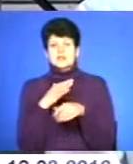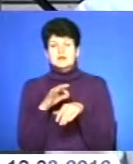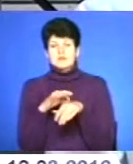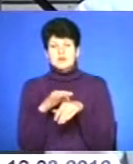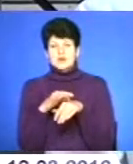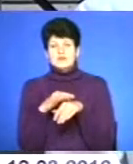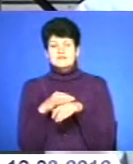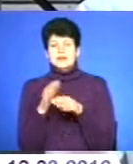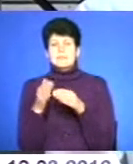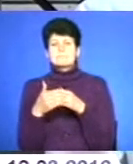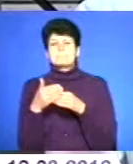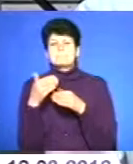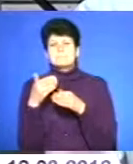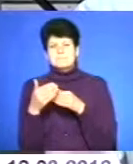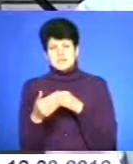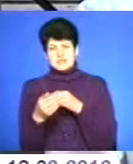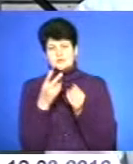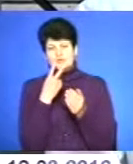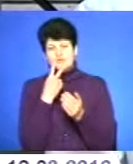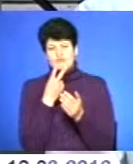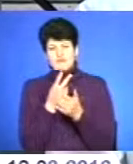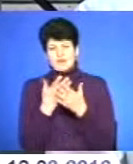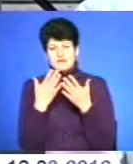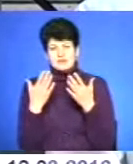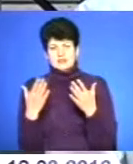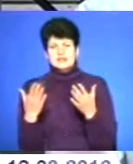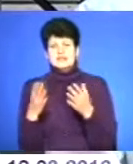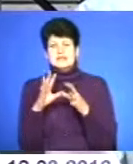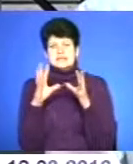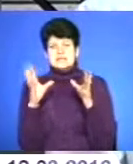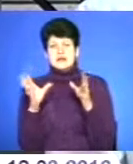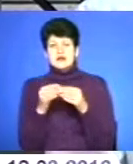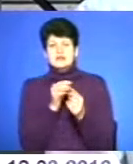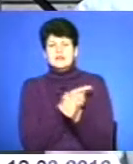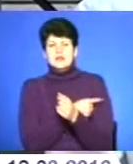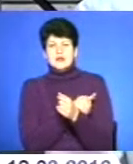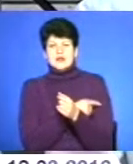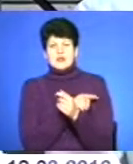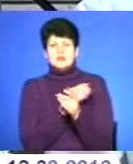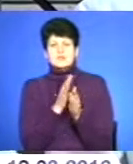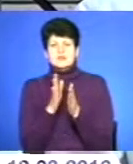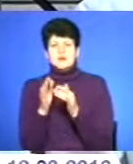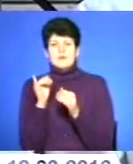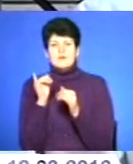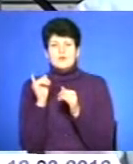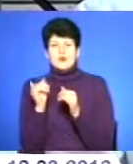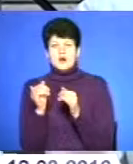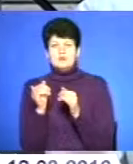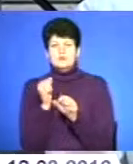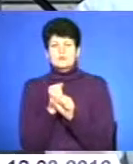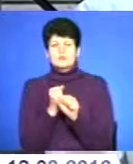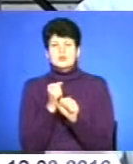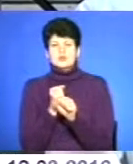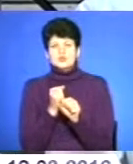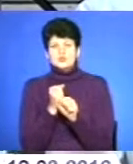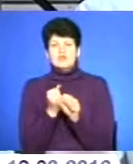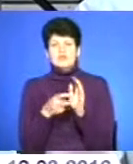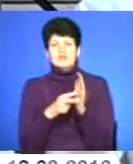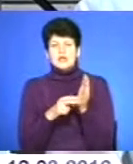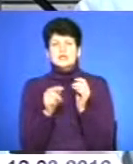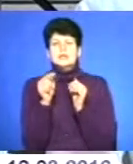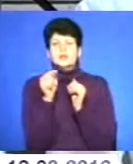етапі пізнього виявлення, тобто саме загальна лікарняна мережа погано, ми рахуємо, спрацьовує в плані тому, що